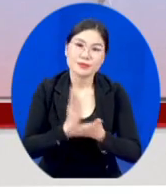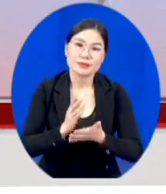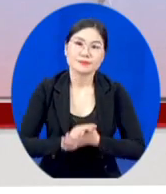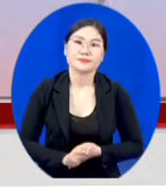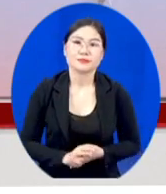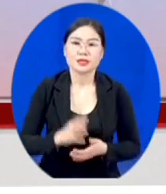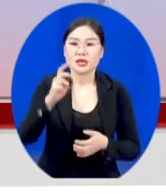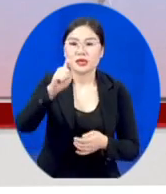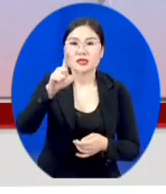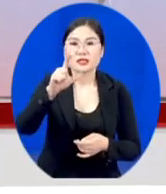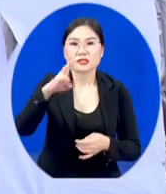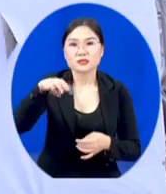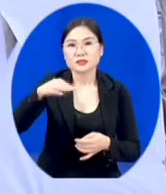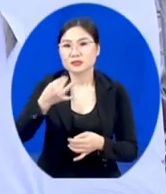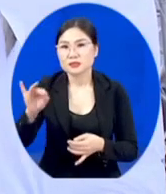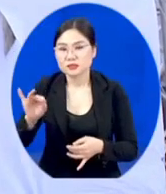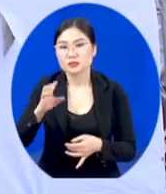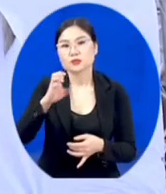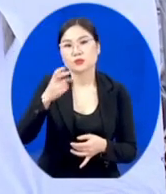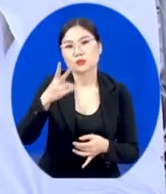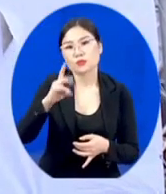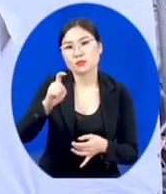Хинти Сүхбаатар аймгаас эхэллээ.